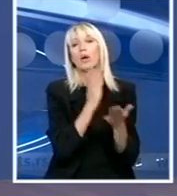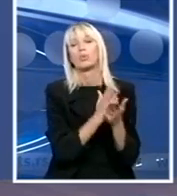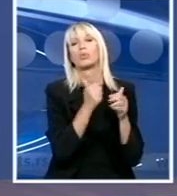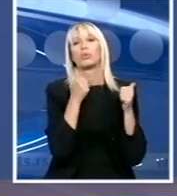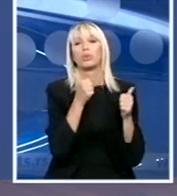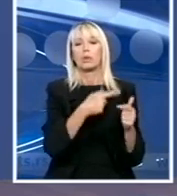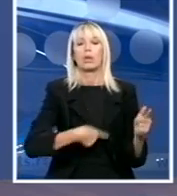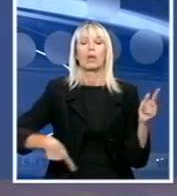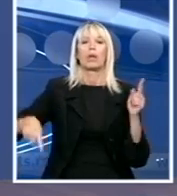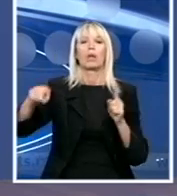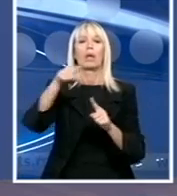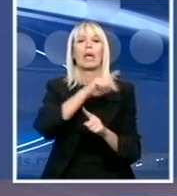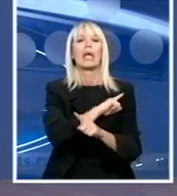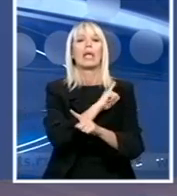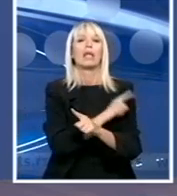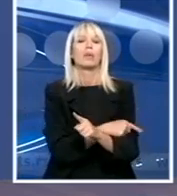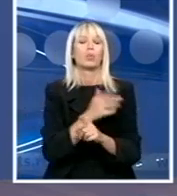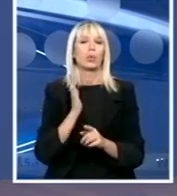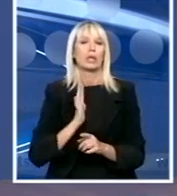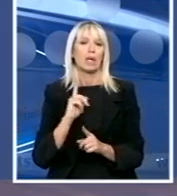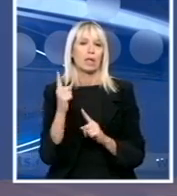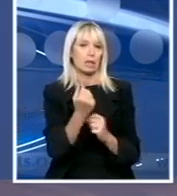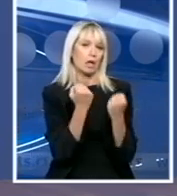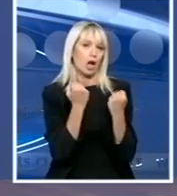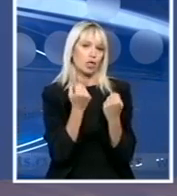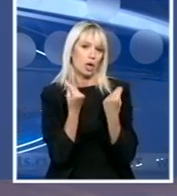kolektivni imunitet naših građana.